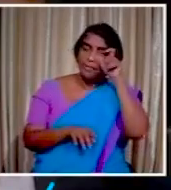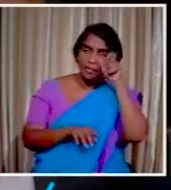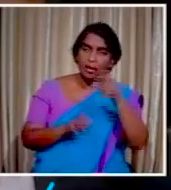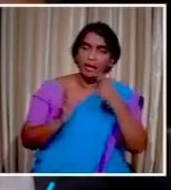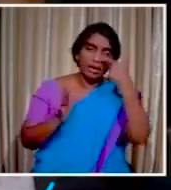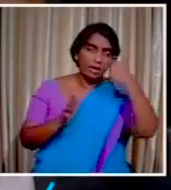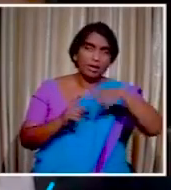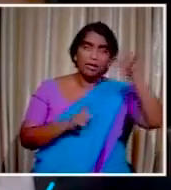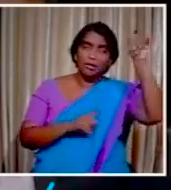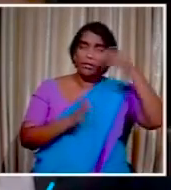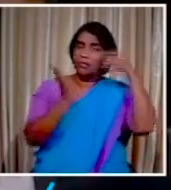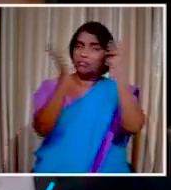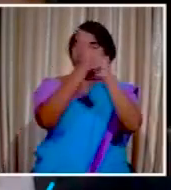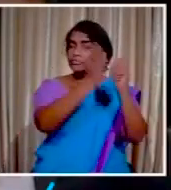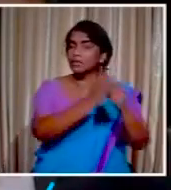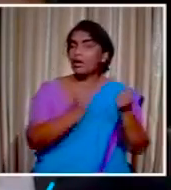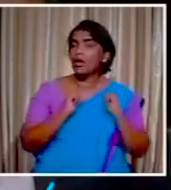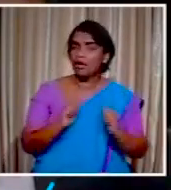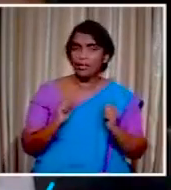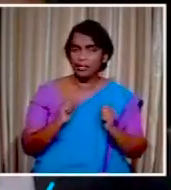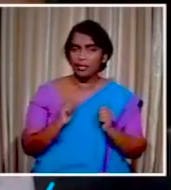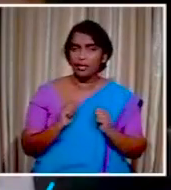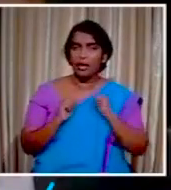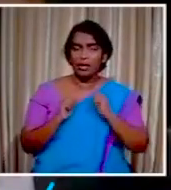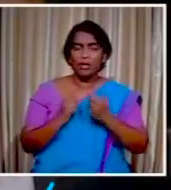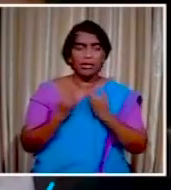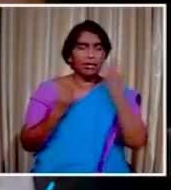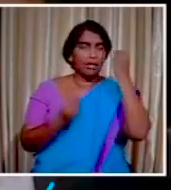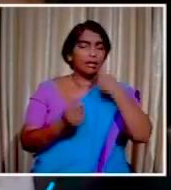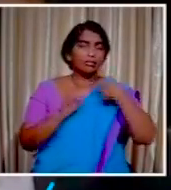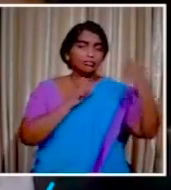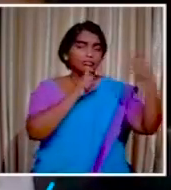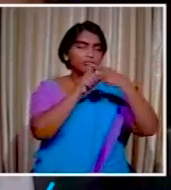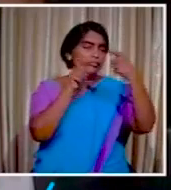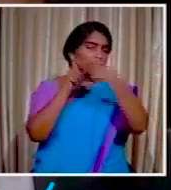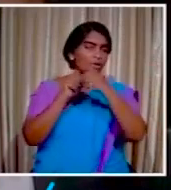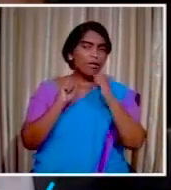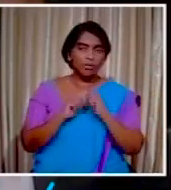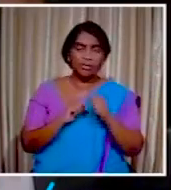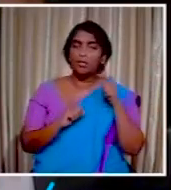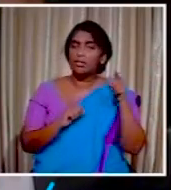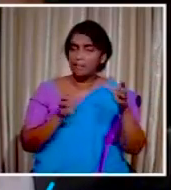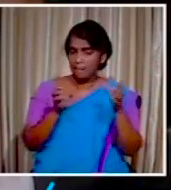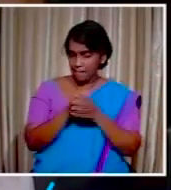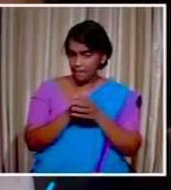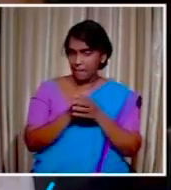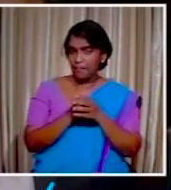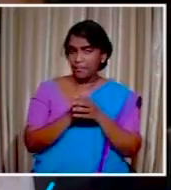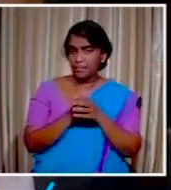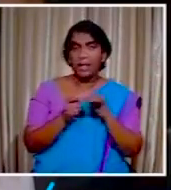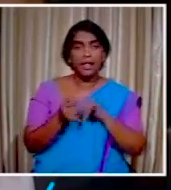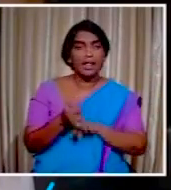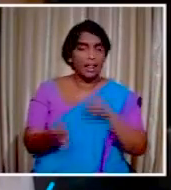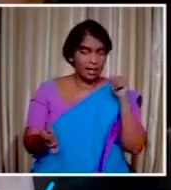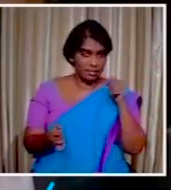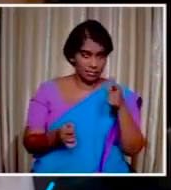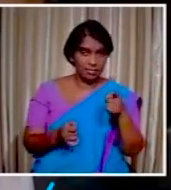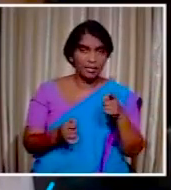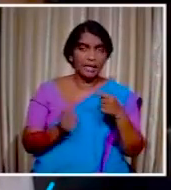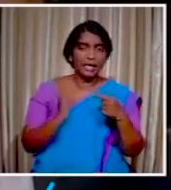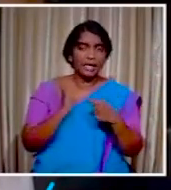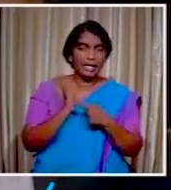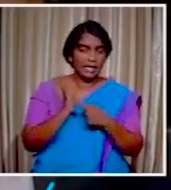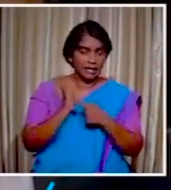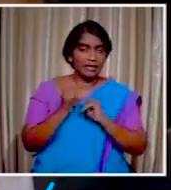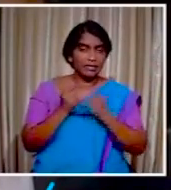ඉන්ධන ආනයනය කරන අනුන් ටික කරන්නේ. කොහොමද මේ සැපයුම් කරනද කතා කරන්නේ. දැන් ඔබතුමාලගේ පක්ෂයේ ලේකම්වරයා ටිල්වින්සිල් මහත්තයා